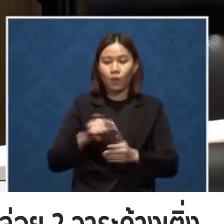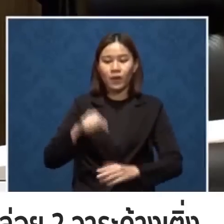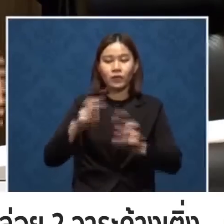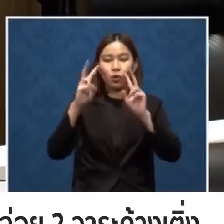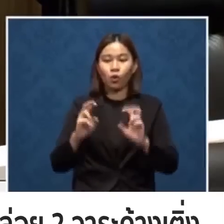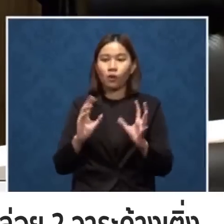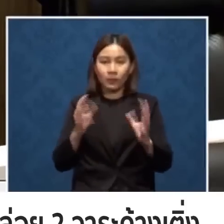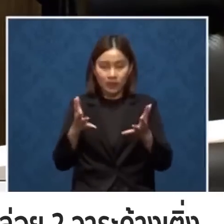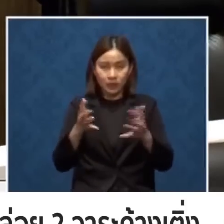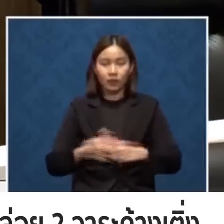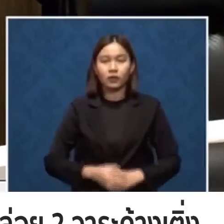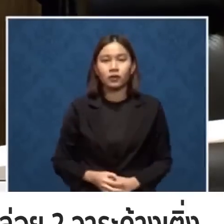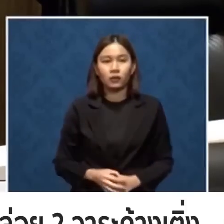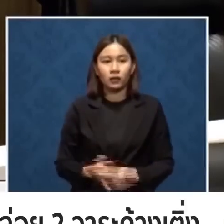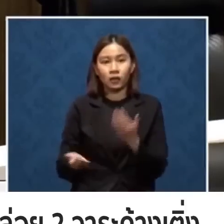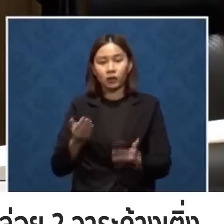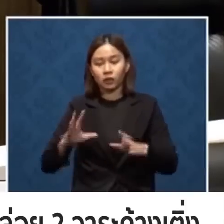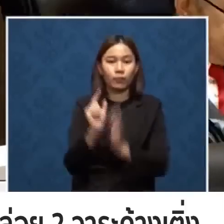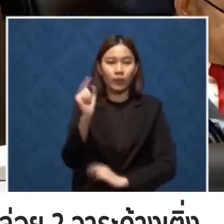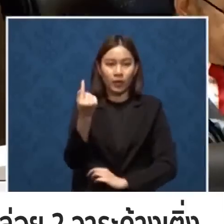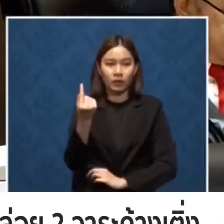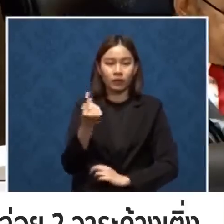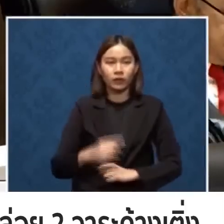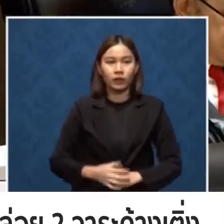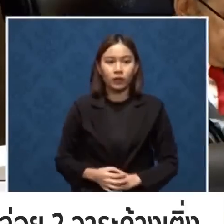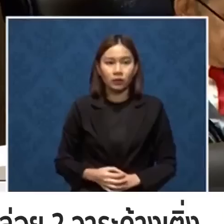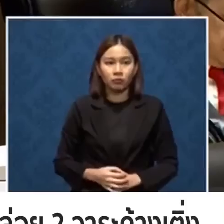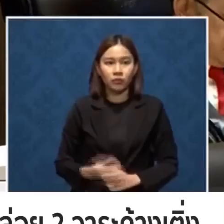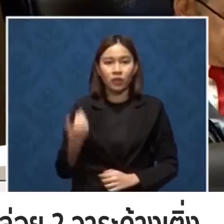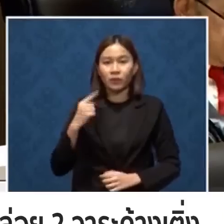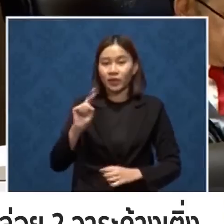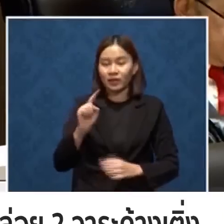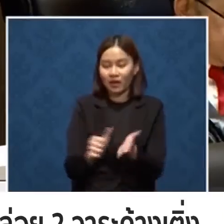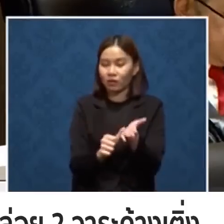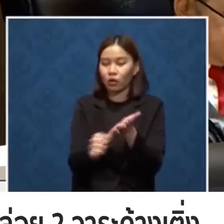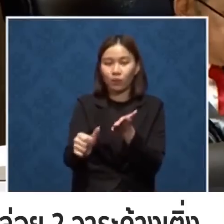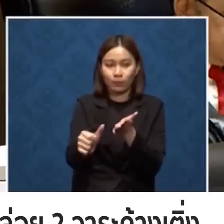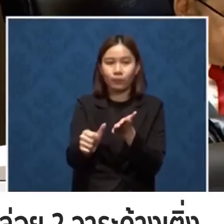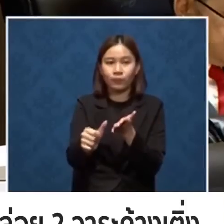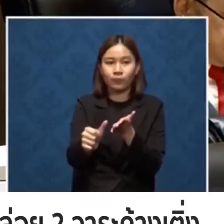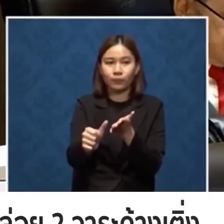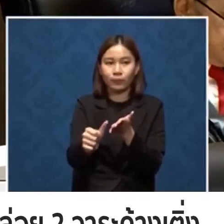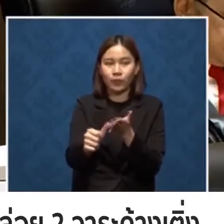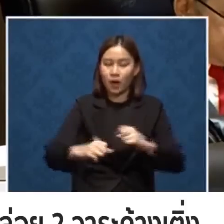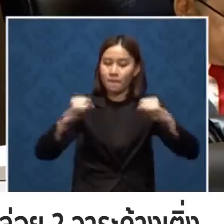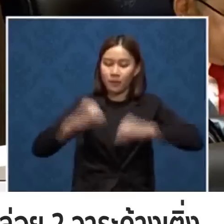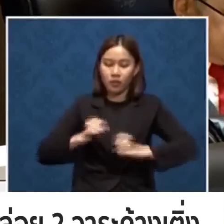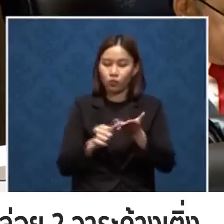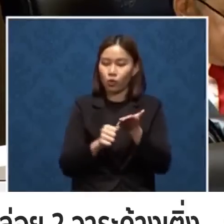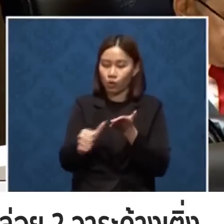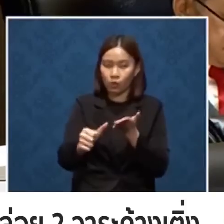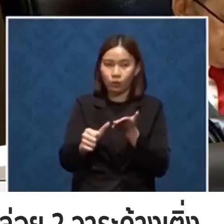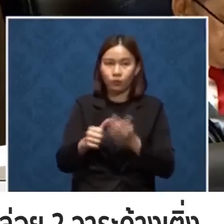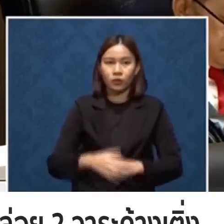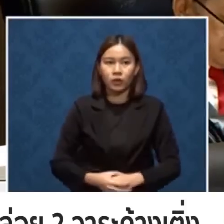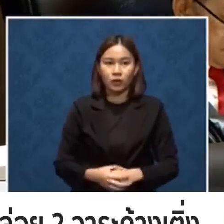หรือนี่ไม่ใช่หรือจะรับยติมีอย่างเดียวคือเอาออกจากบรรจุระเบียบละ มีมติให้เอาออกจากการประชุมในระเบียบว